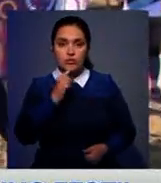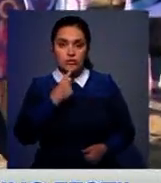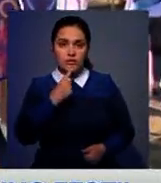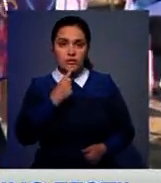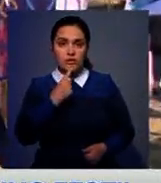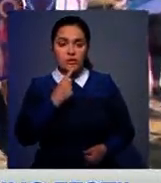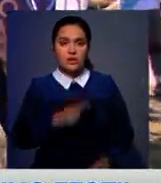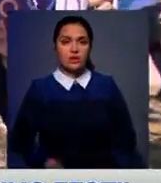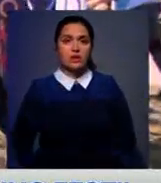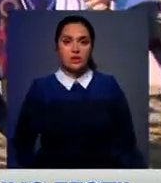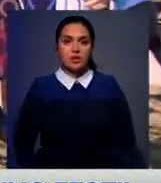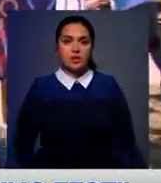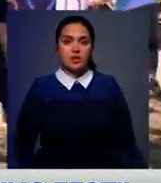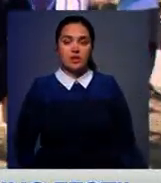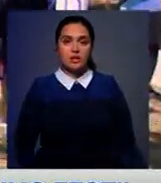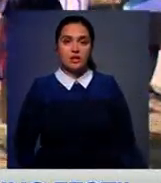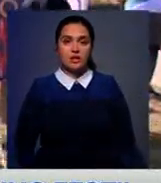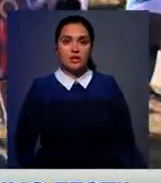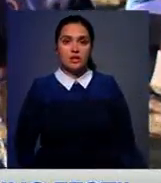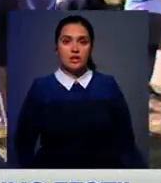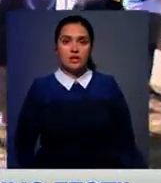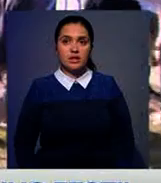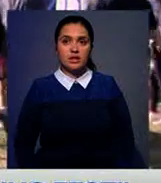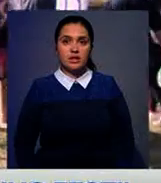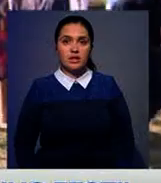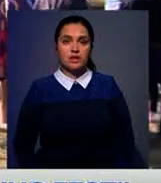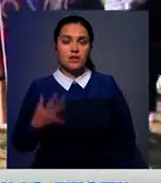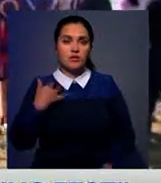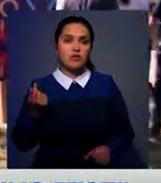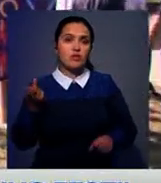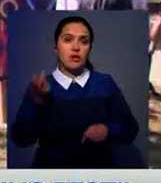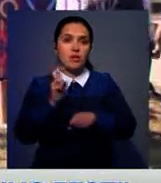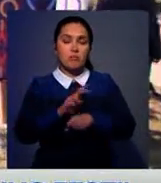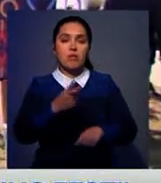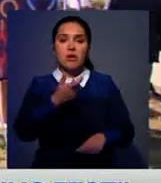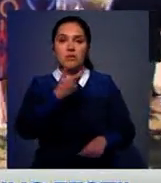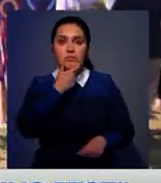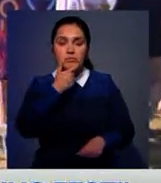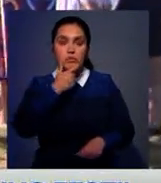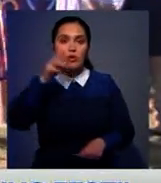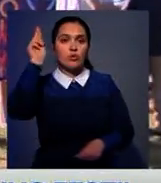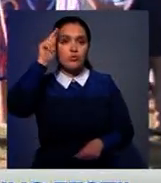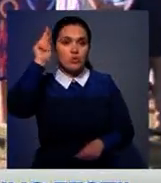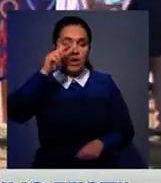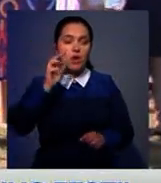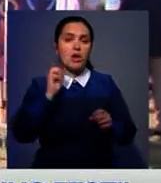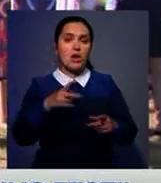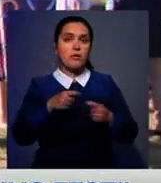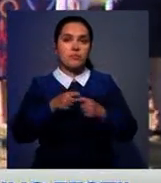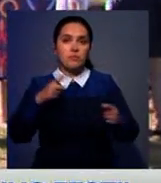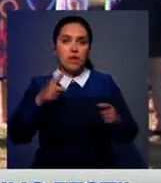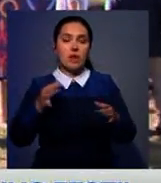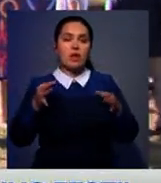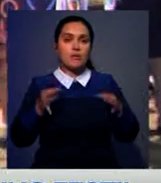скаку все это. Поэтому я, наверное, знаете, пойду сейчас этот аймак Кызылжебе, вот, посмотрю на лучников, как они это